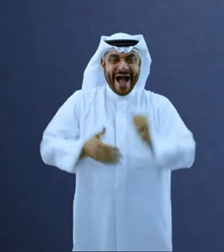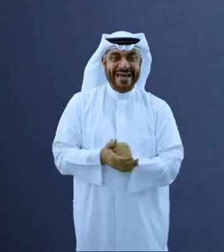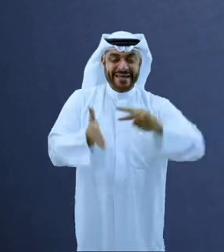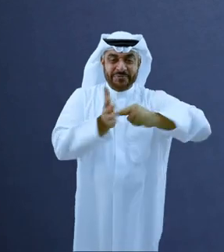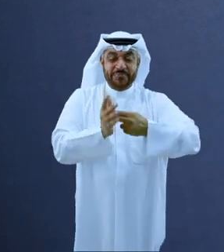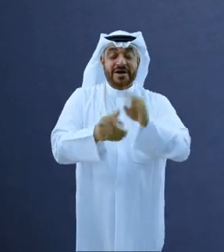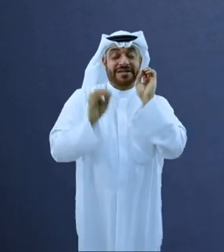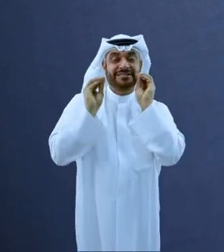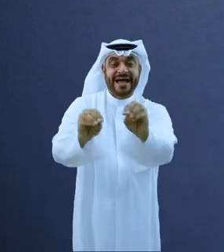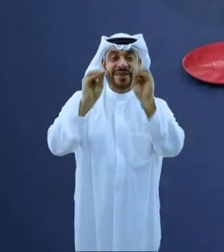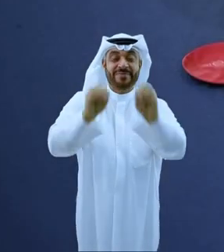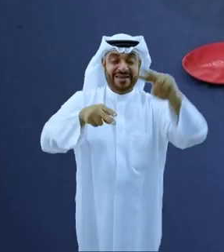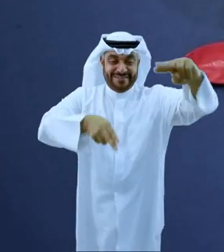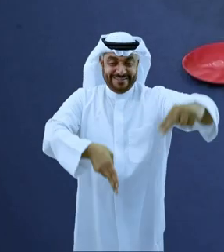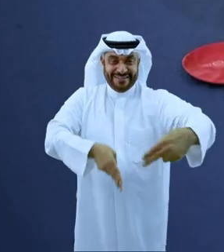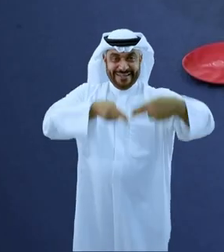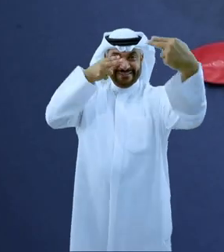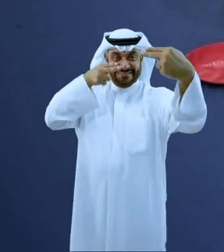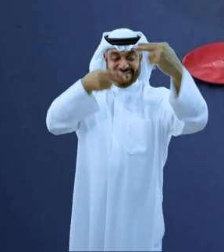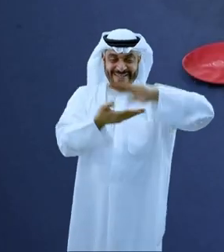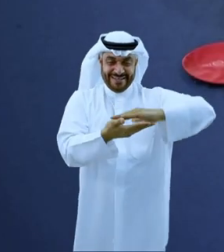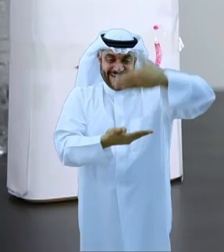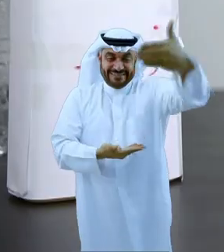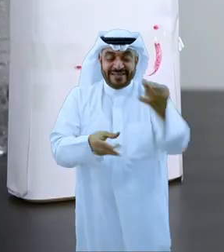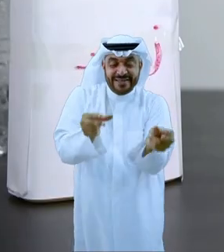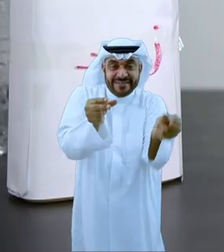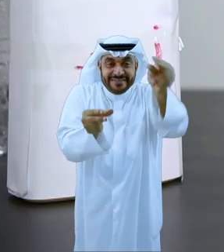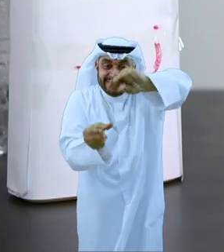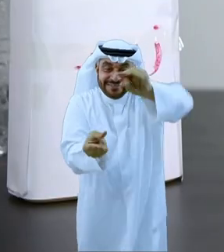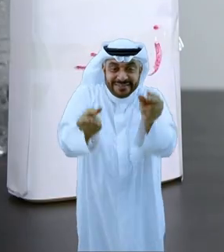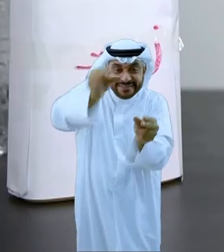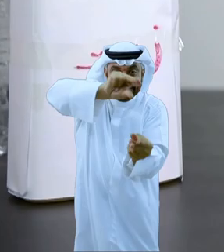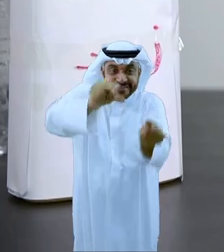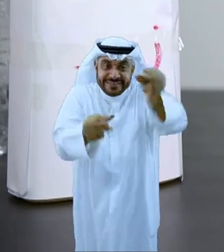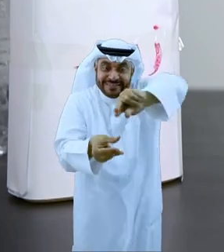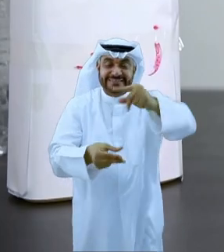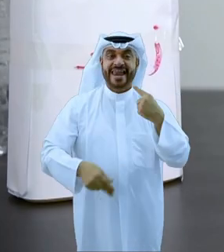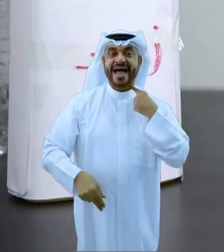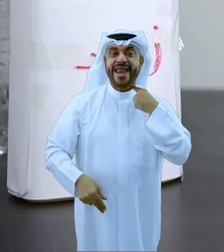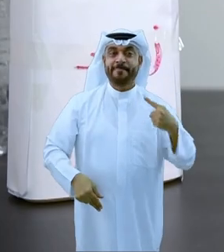وتم عمل هذا الشيء من خلال نشاط التجارب العلمية.